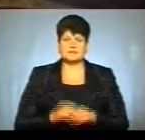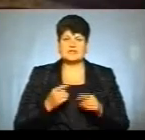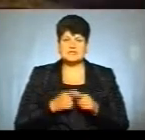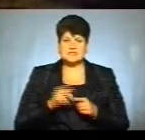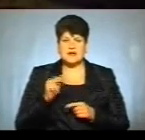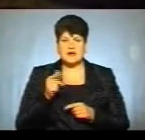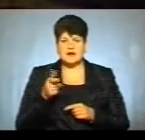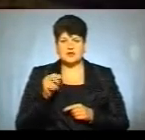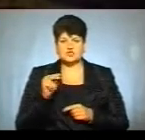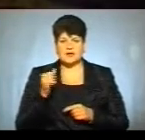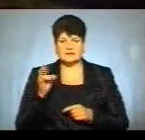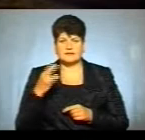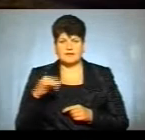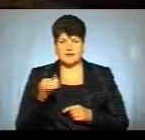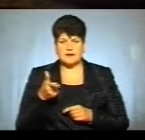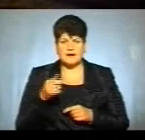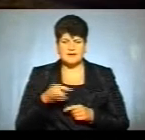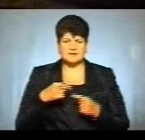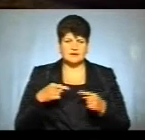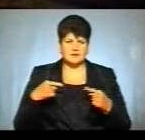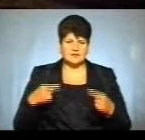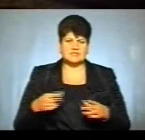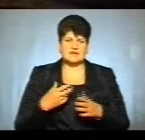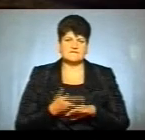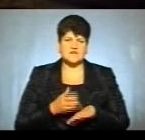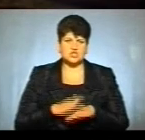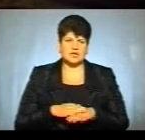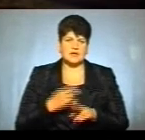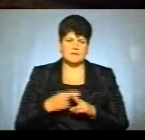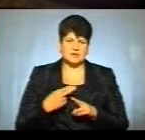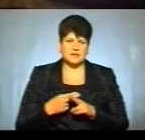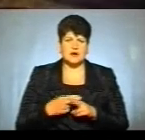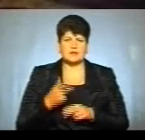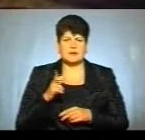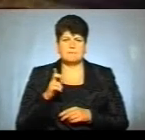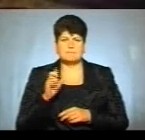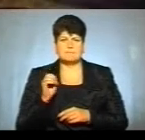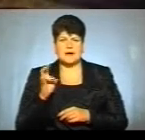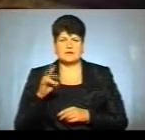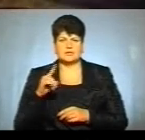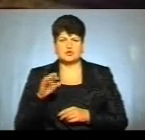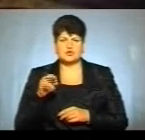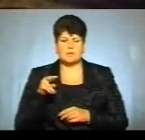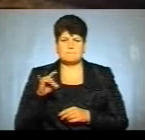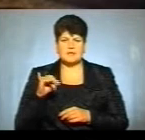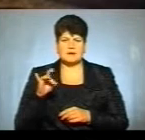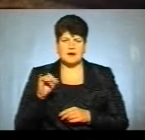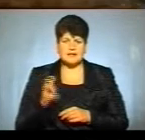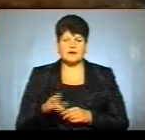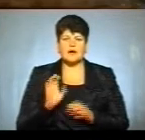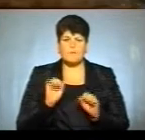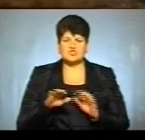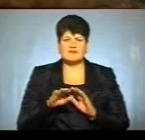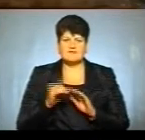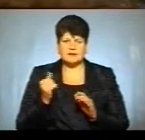чадний газ, і різні канцерогенні сполуки, важкі метали тощо. Зокрема, це бензопірен, речовина, яка здатна в людини викликати онкологічні